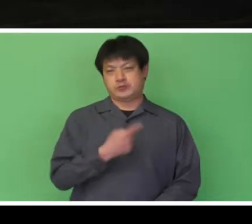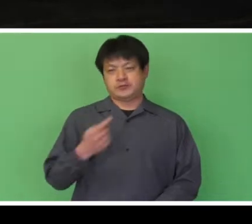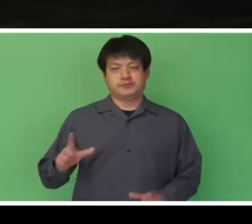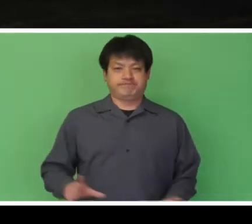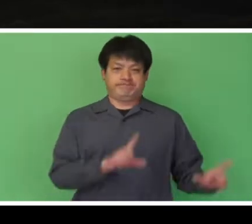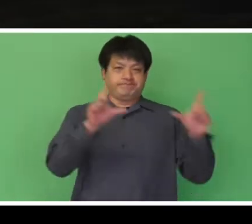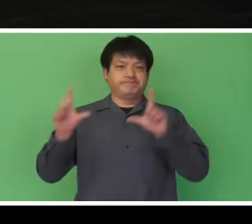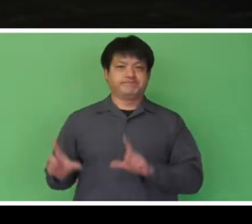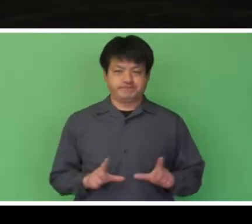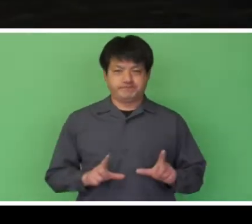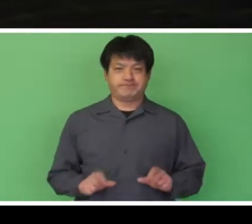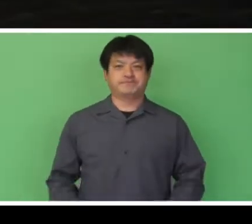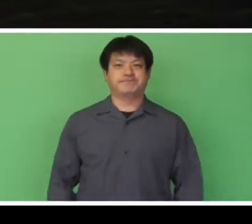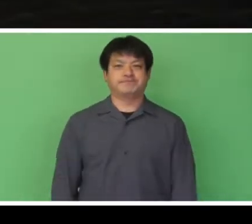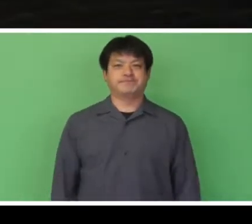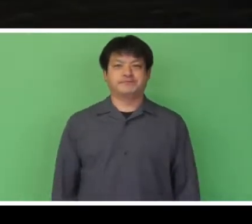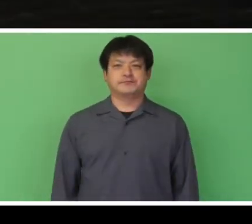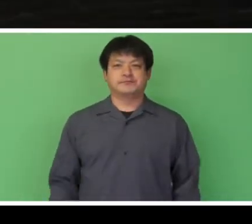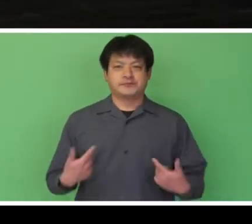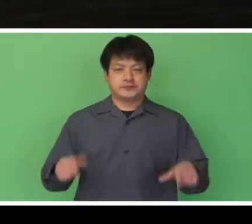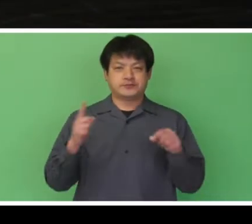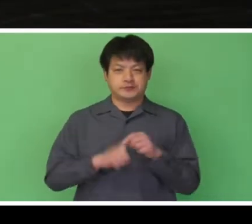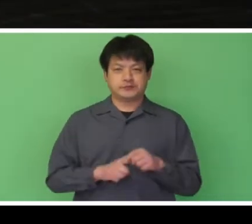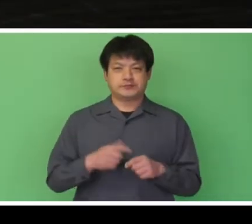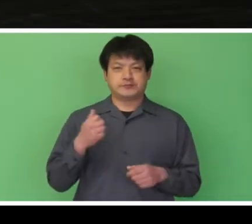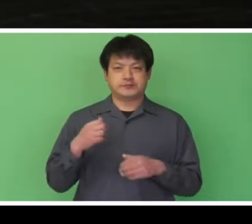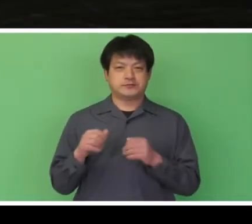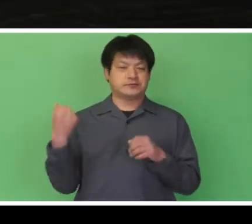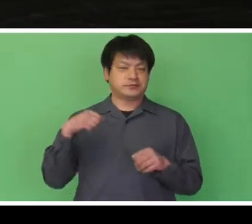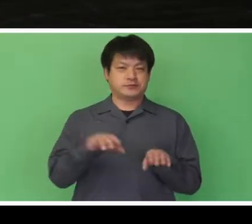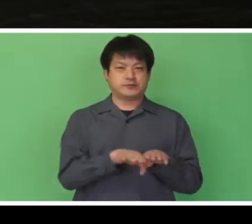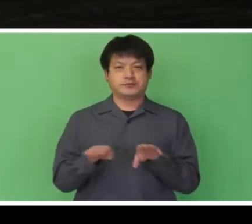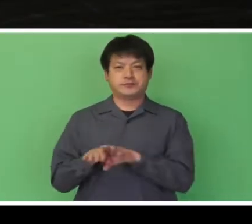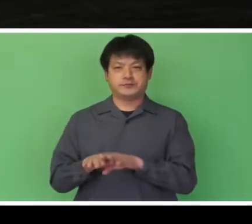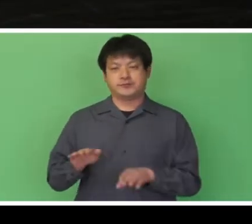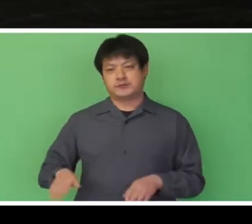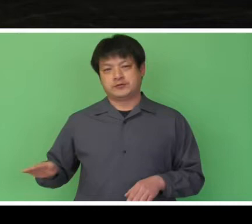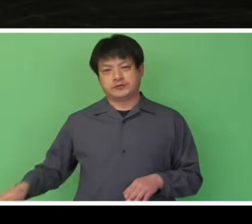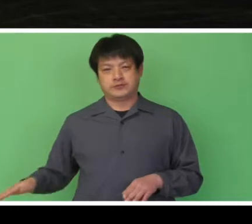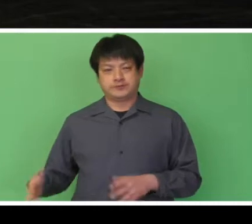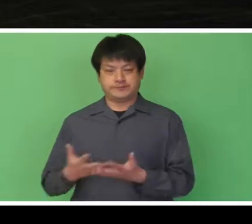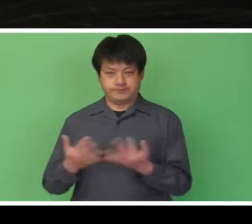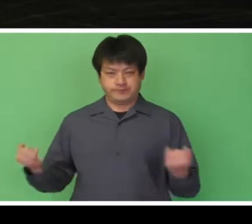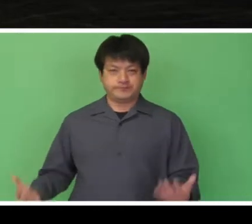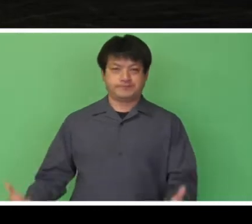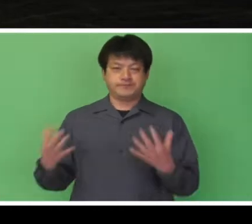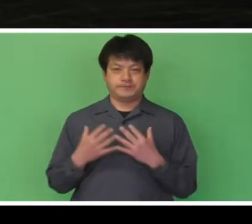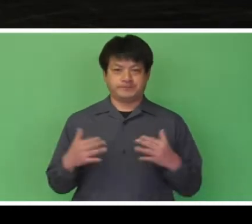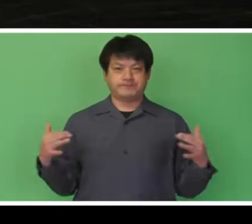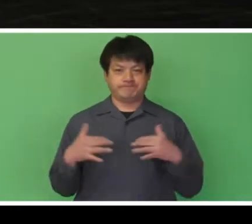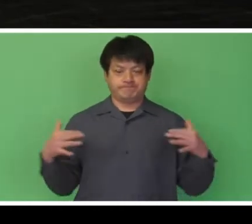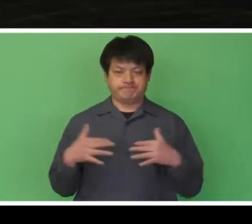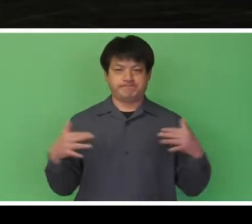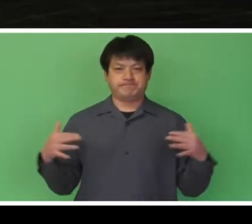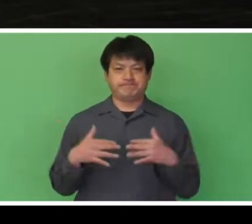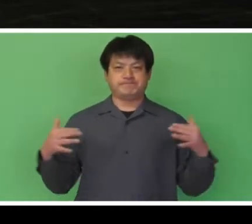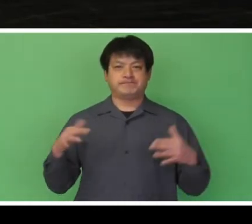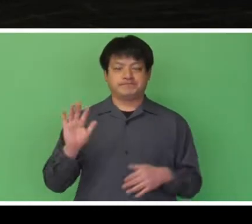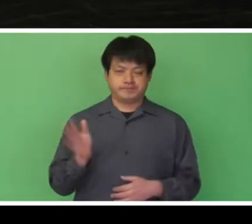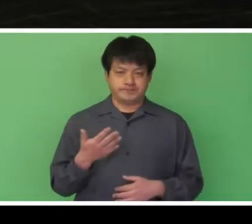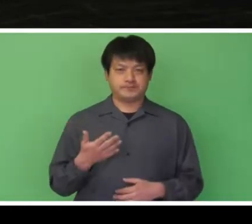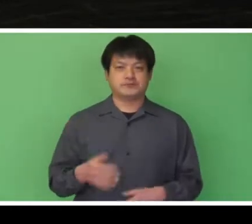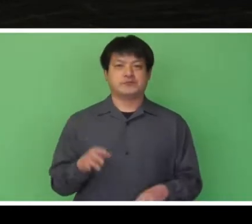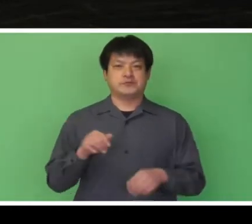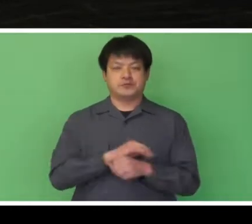で一人で住んどります。毎年夏休みには大勢孫が寄ってきて賑やかでした